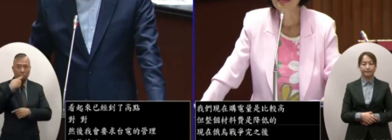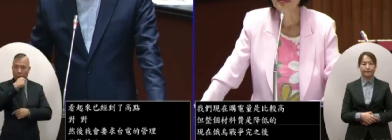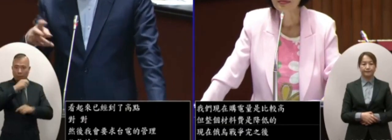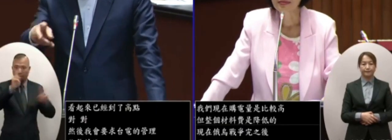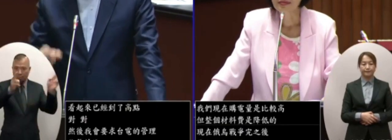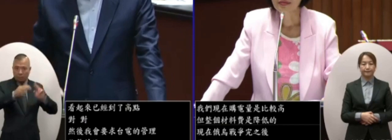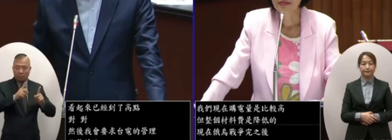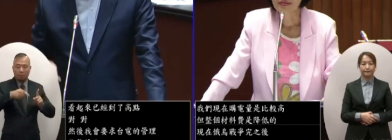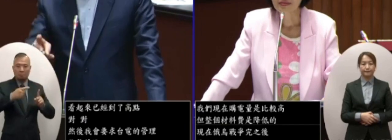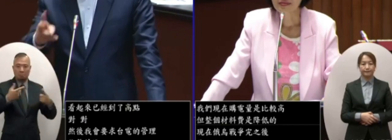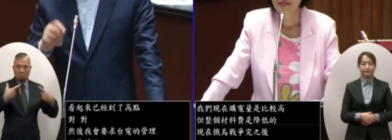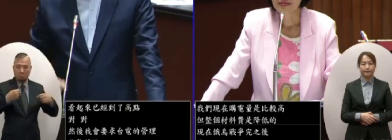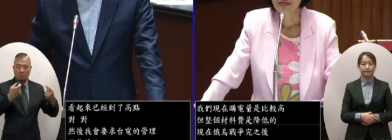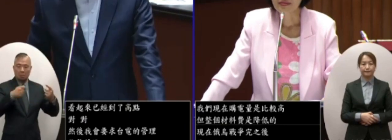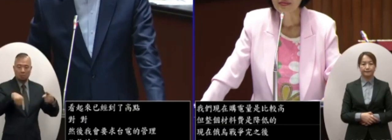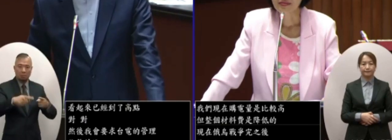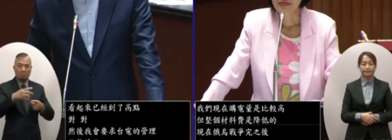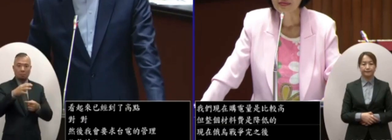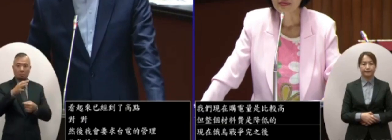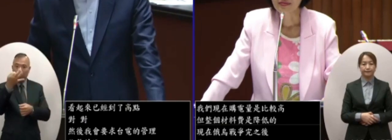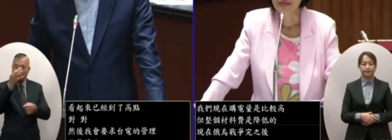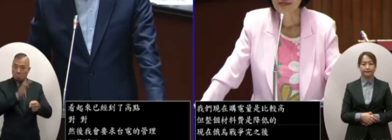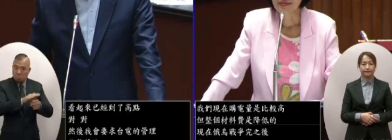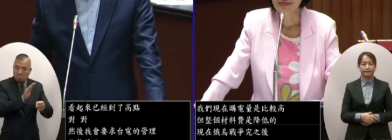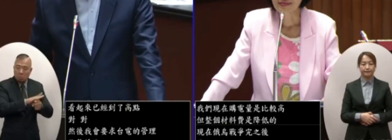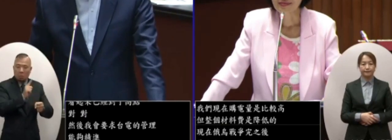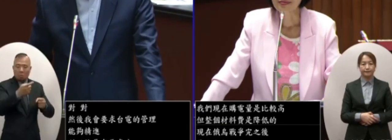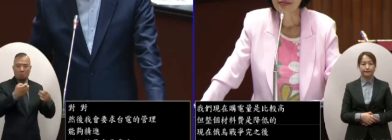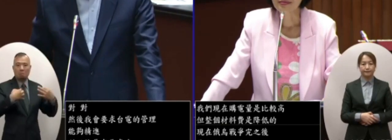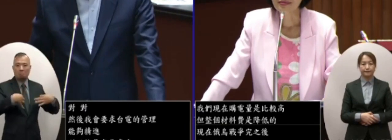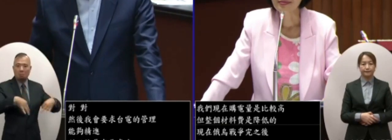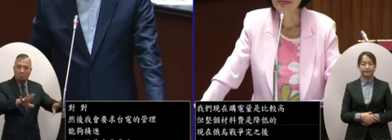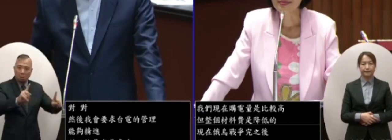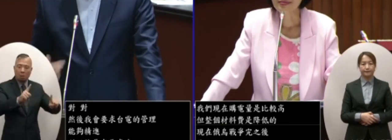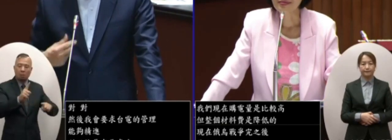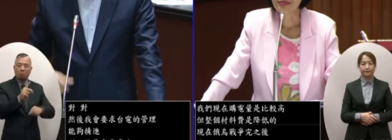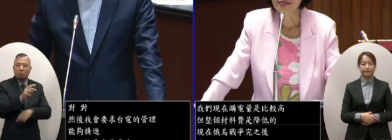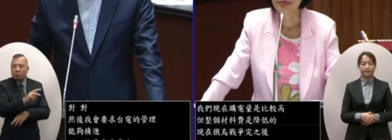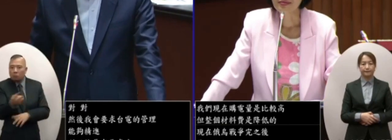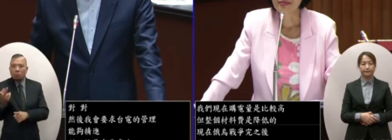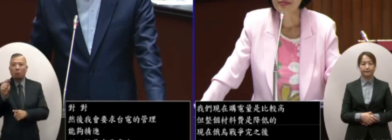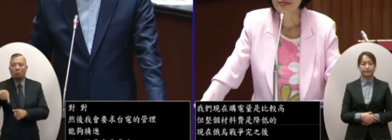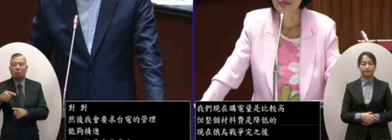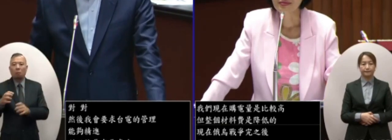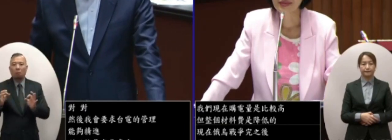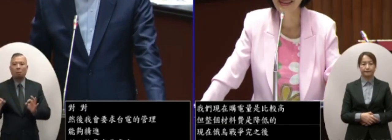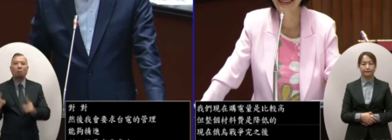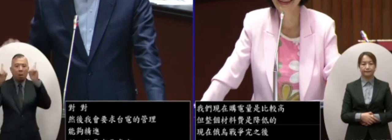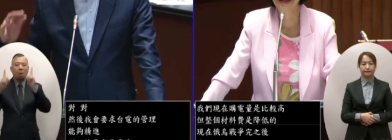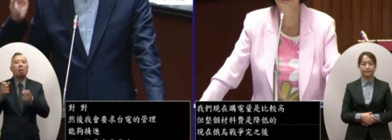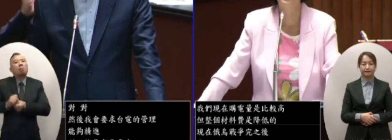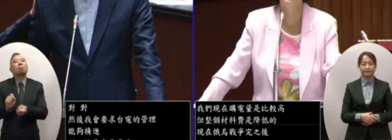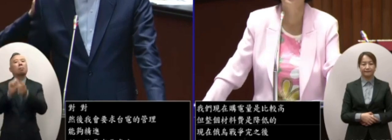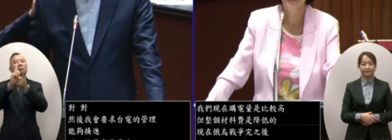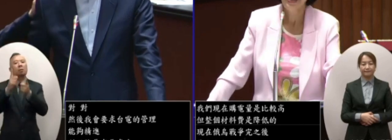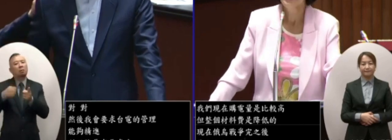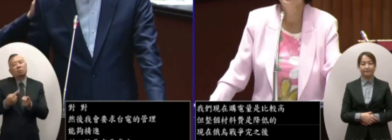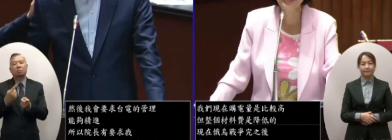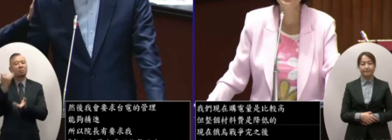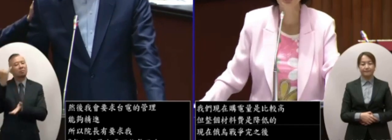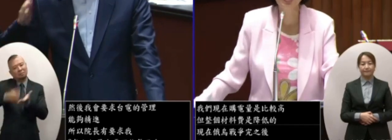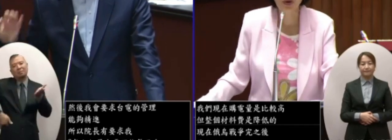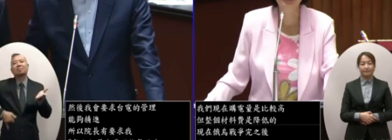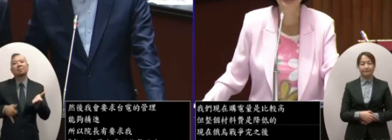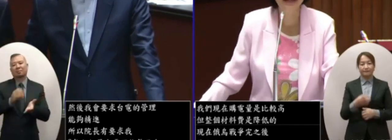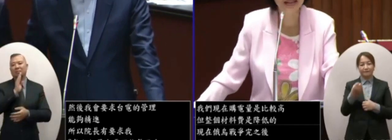助，然后两年内你还要涨价，那可能就是我告别的时候。 你一直告诉我说，两